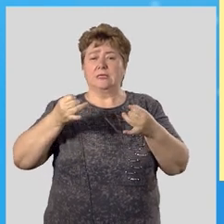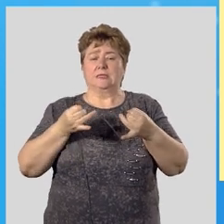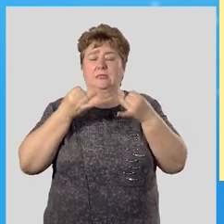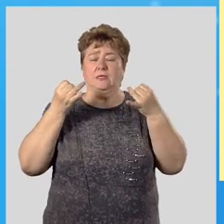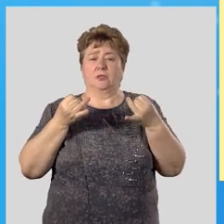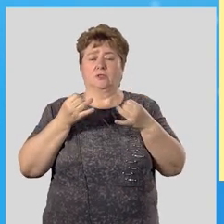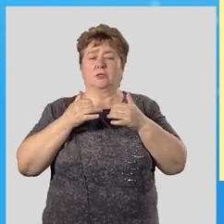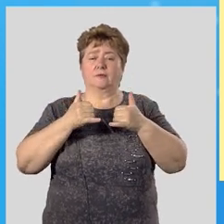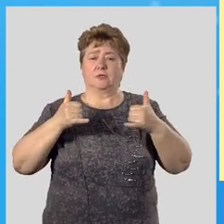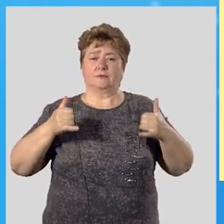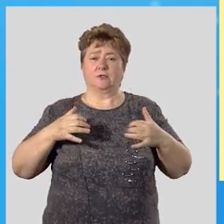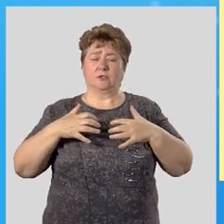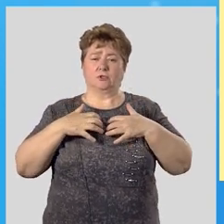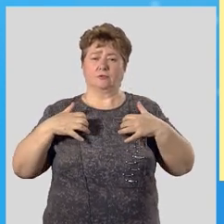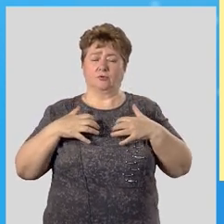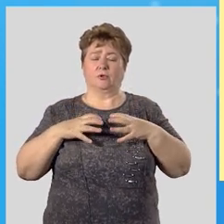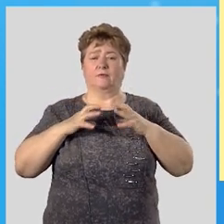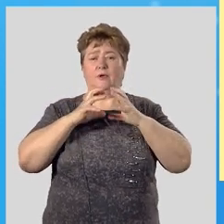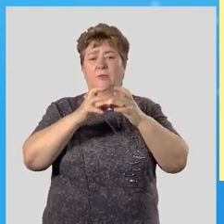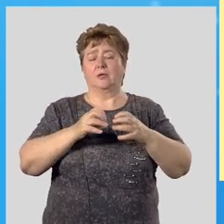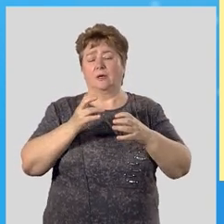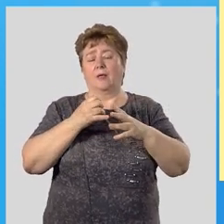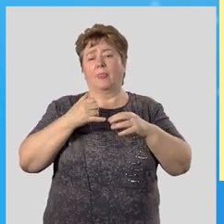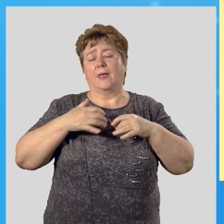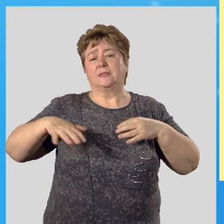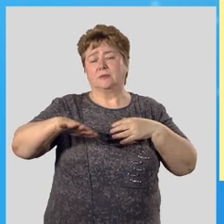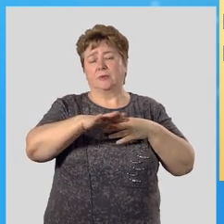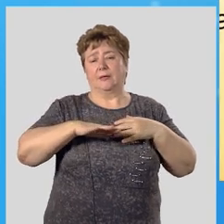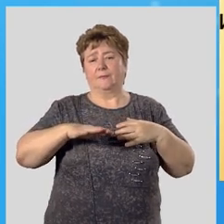исторического развития животного мира на Земле.